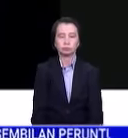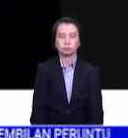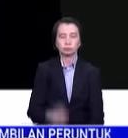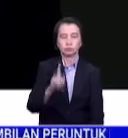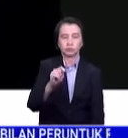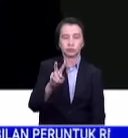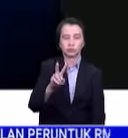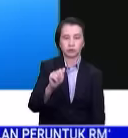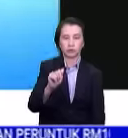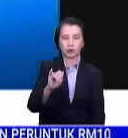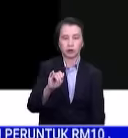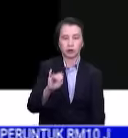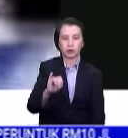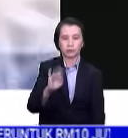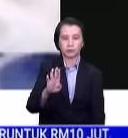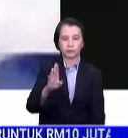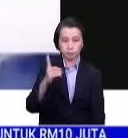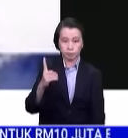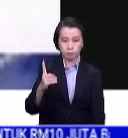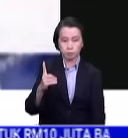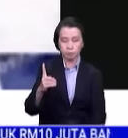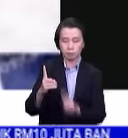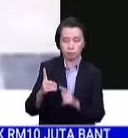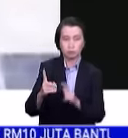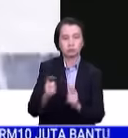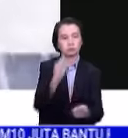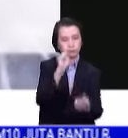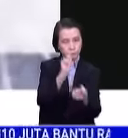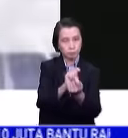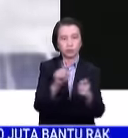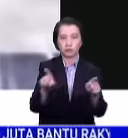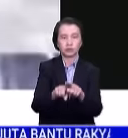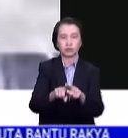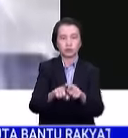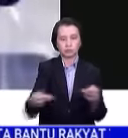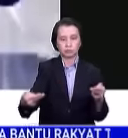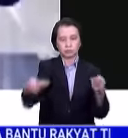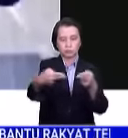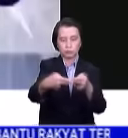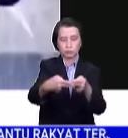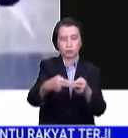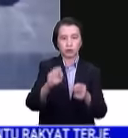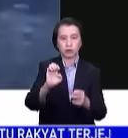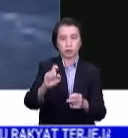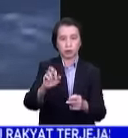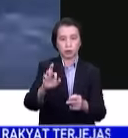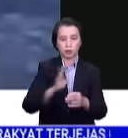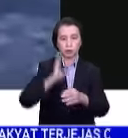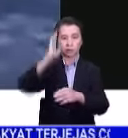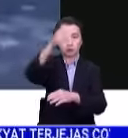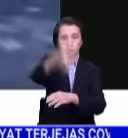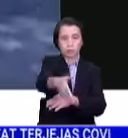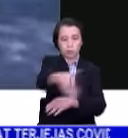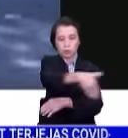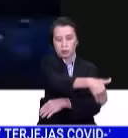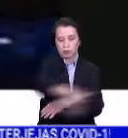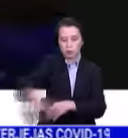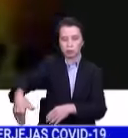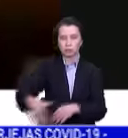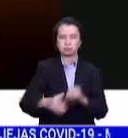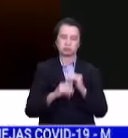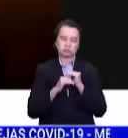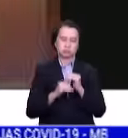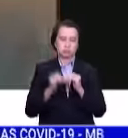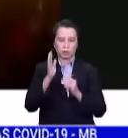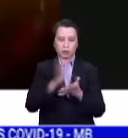Kewujudan TV AIBD bertepatan sebagai penghubung dalam era pergerakan rentas sempadan yang terhad.